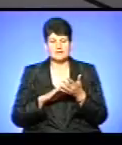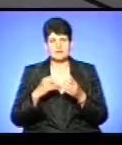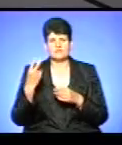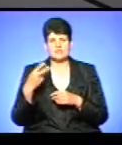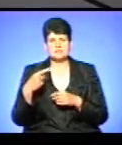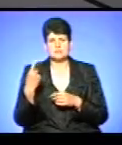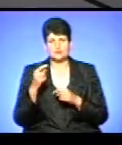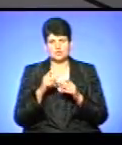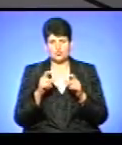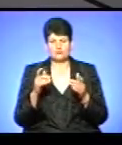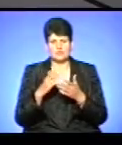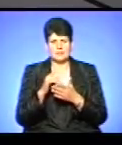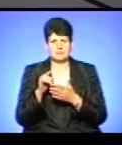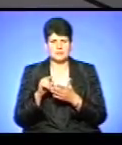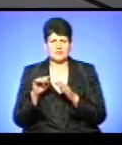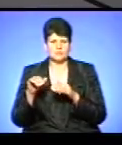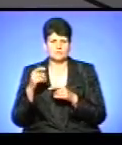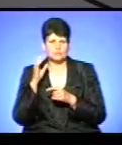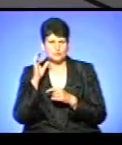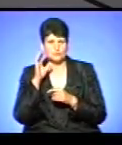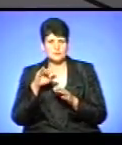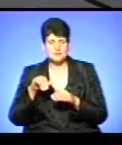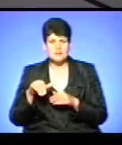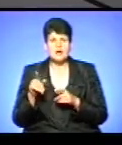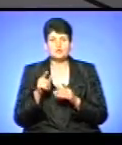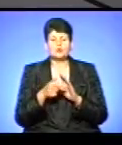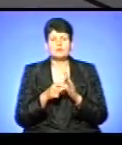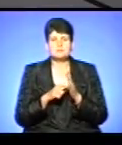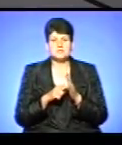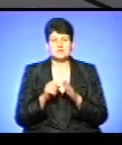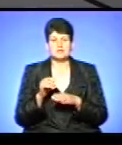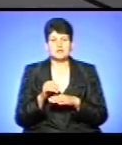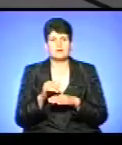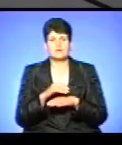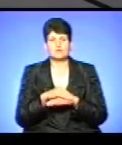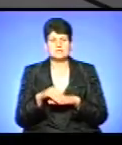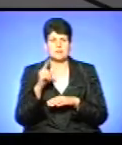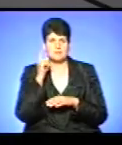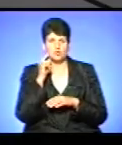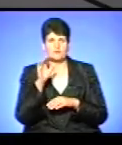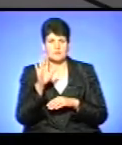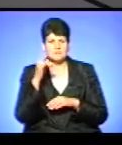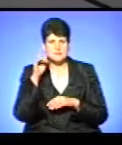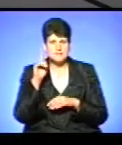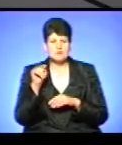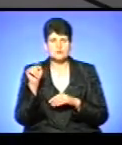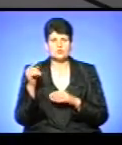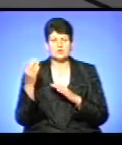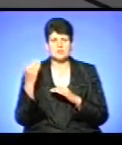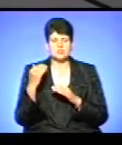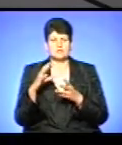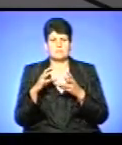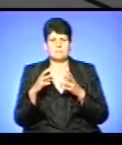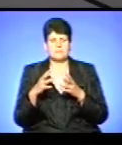21-ту школу. Є також запитання, які ми почуємо пізніше, але щодо приміщення на Медовій 5. Ми знаємо, що до цього часу